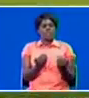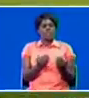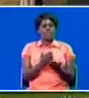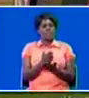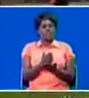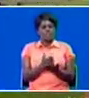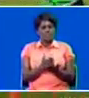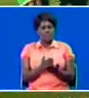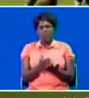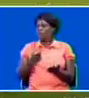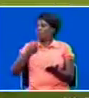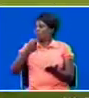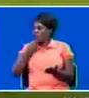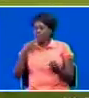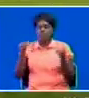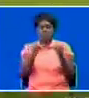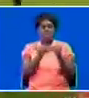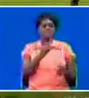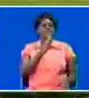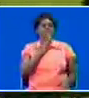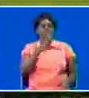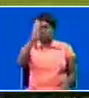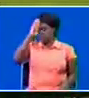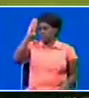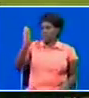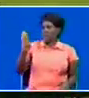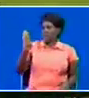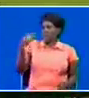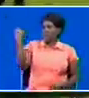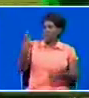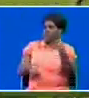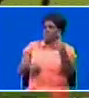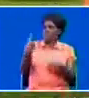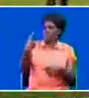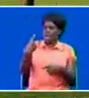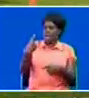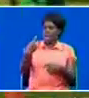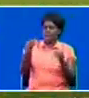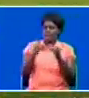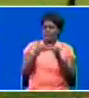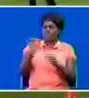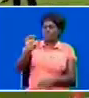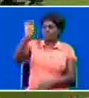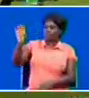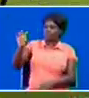players. Kogalo itachuana na AFC siku ya Jumapili huku mshindi akitarajiwa kuchuana na klabu ya Uingereza ya